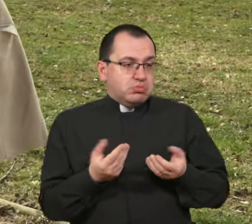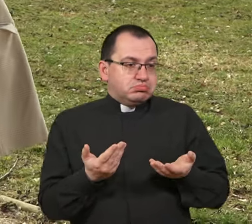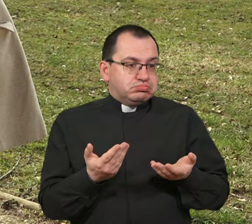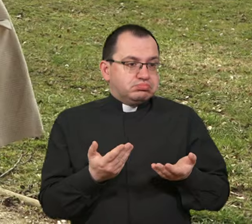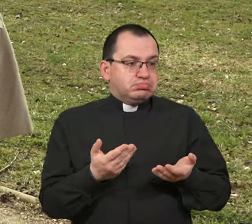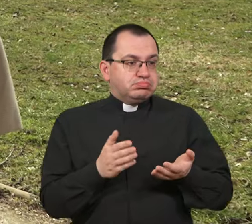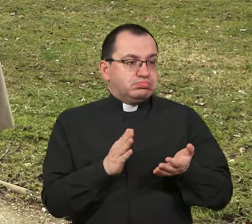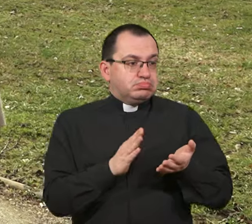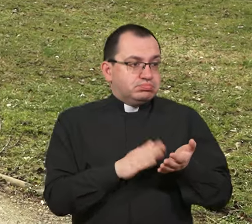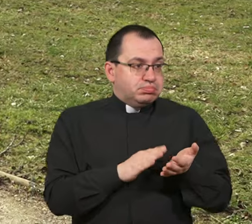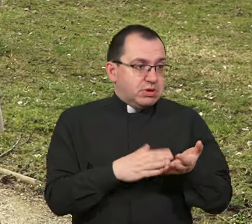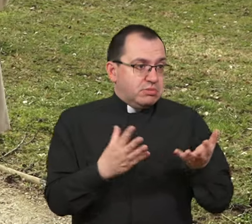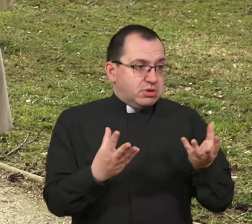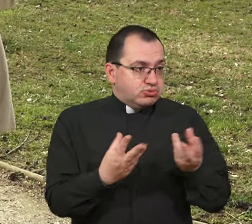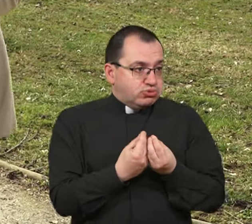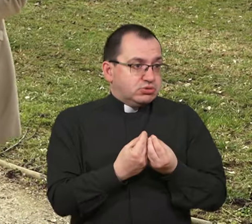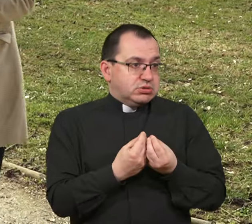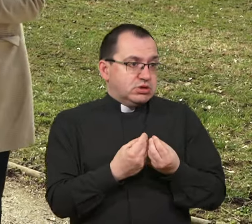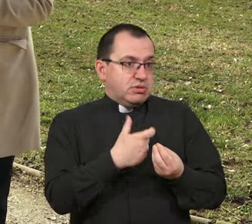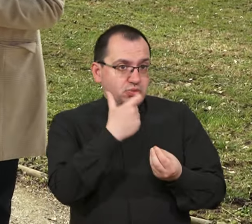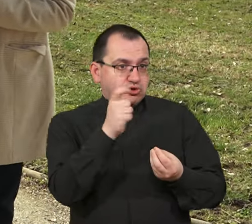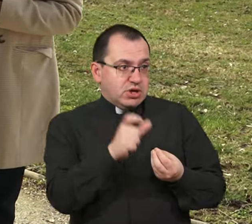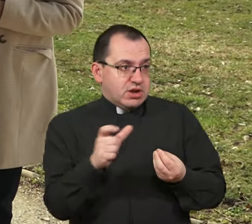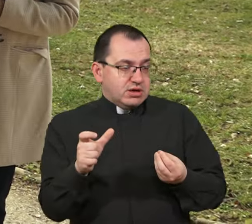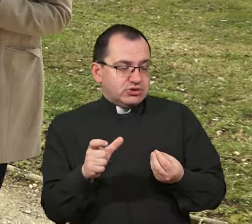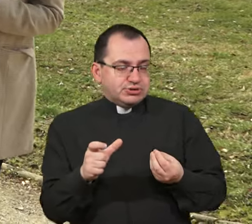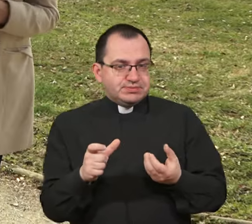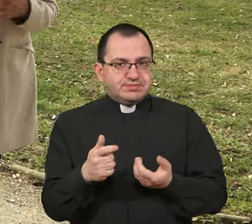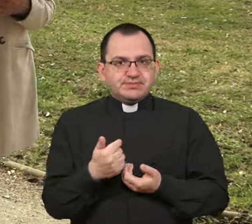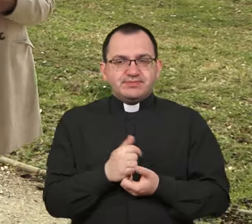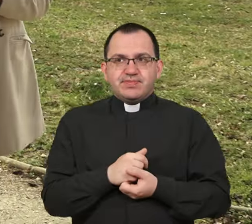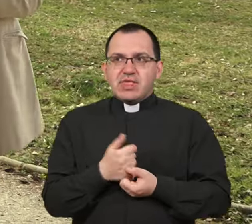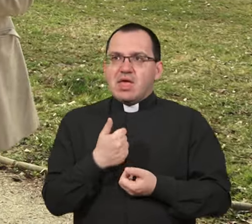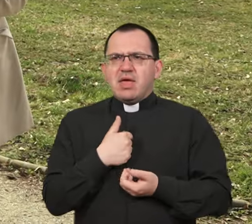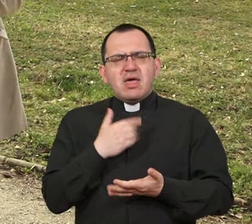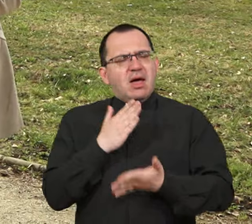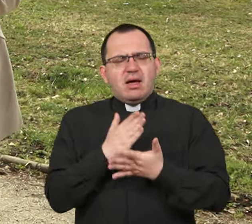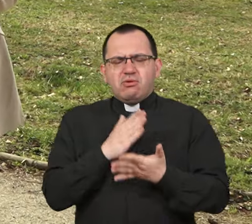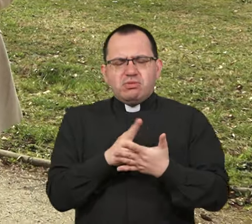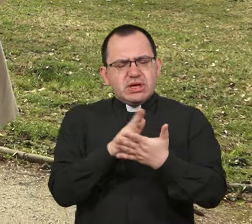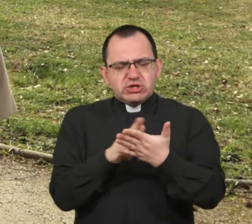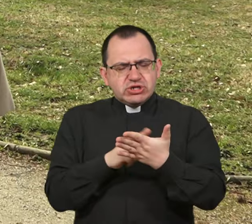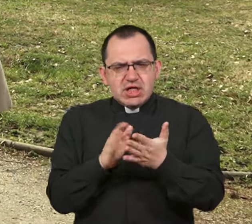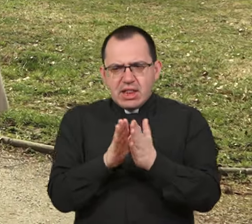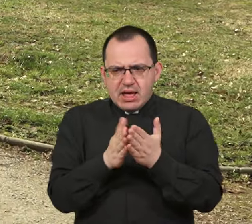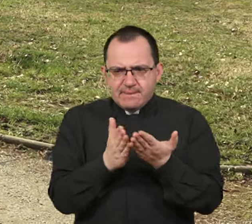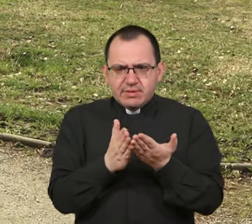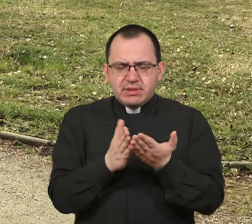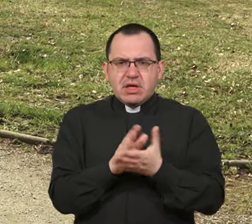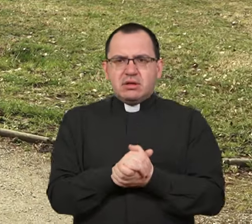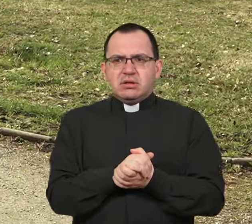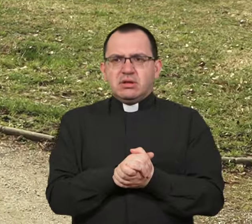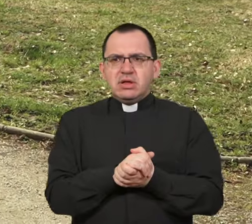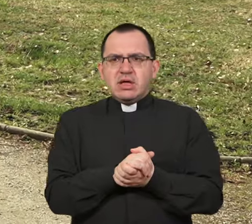inicijator susreta s Božjom riječi koju sad imate na župi. Pa ja sam uvijek čitala Božju riječ, a ona mi je